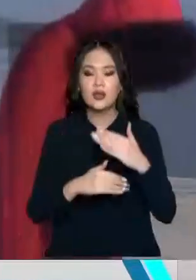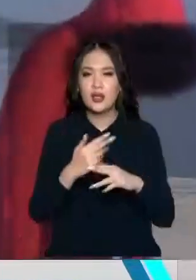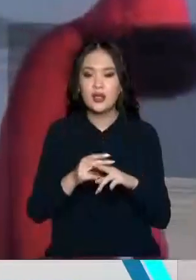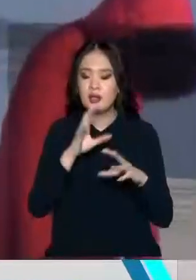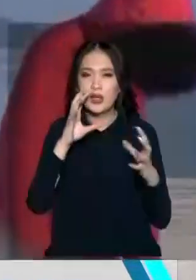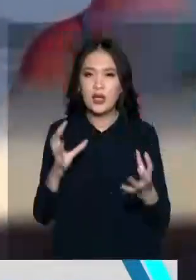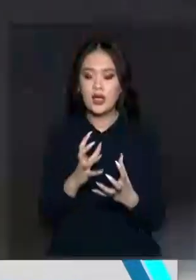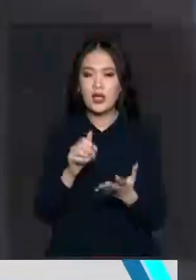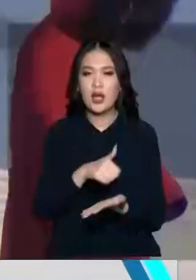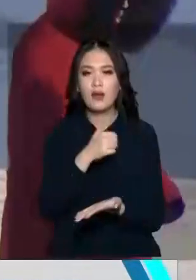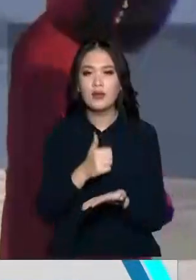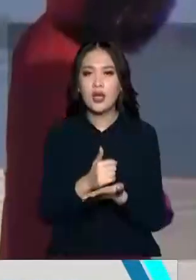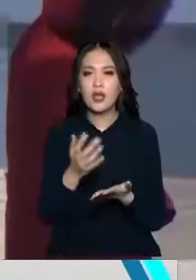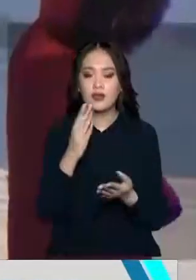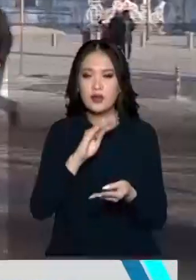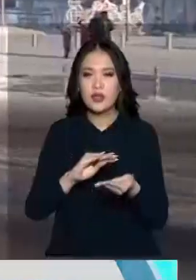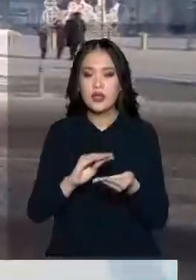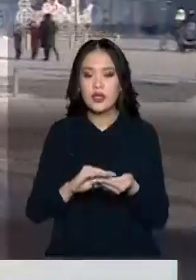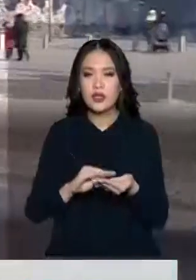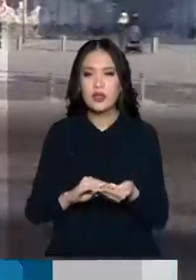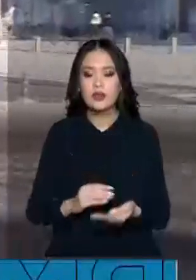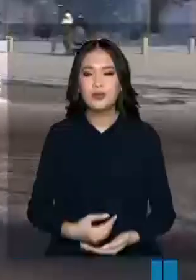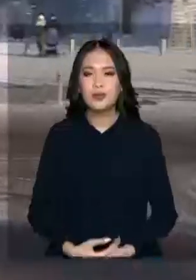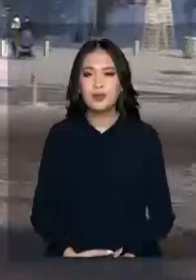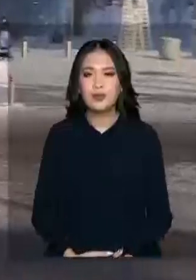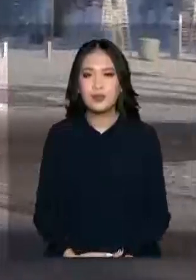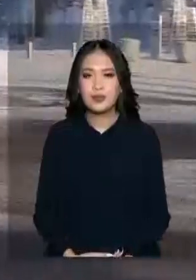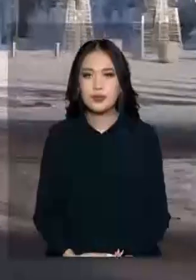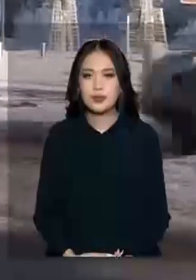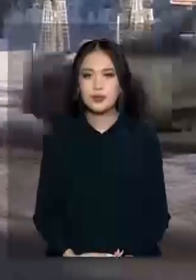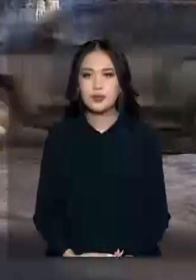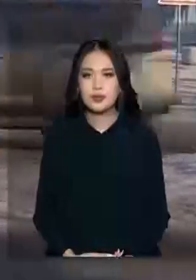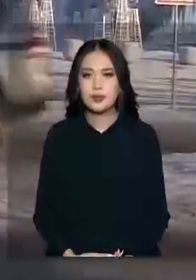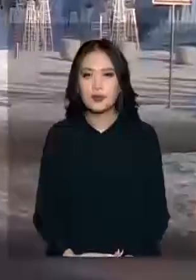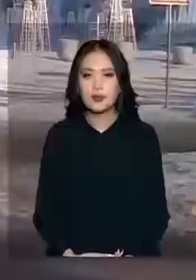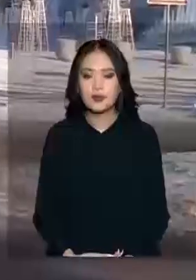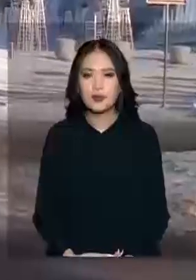сохранив главное – стабильность и безопасность. Ирина Панфилова, Жибек Жолы.